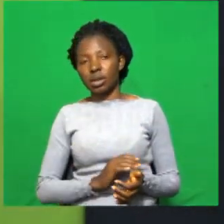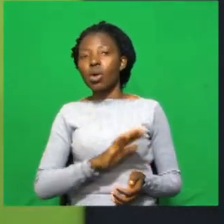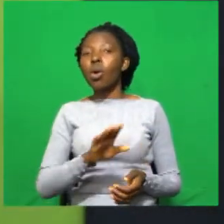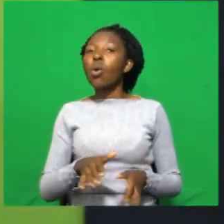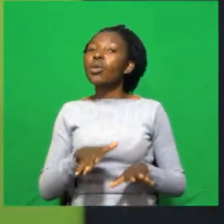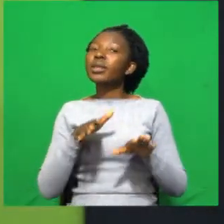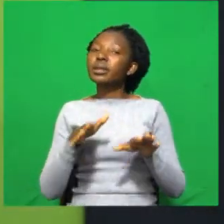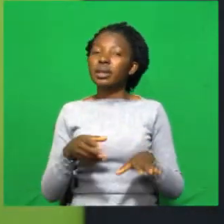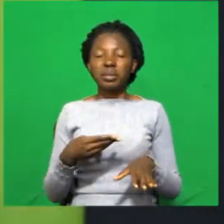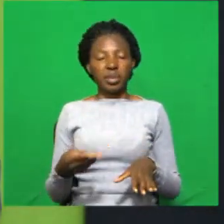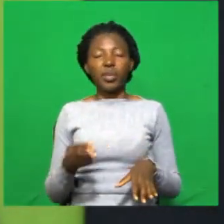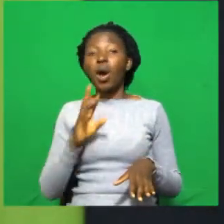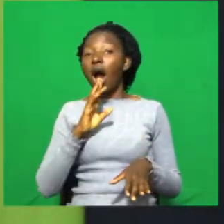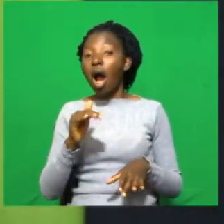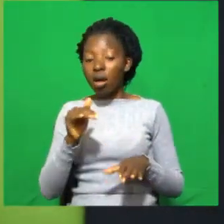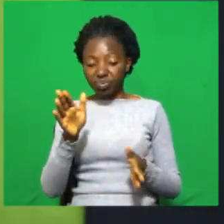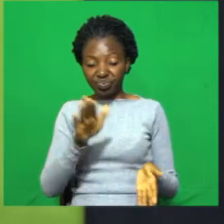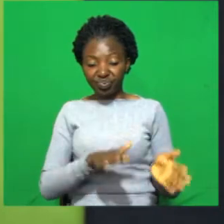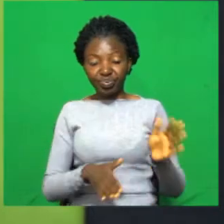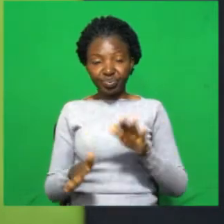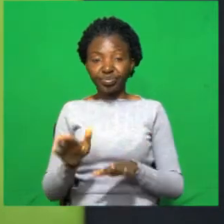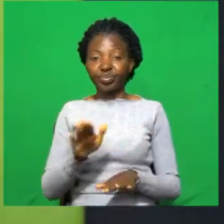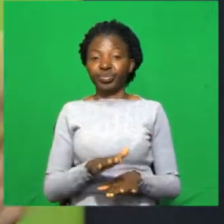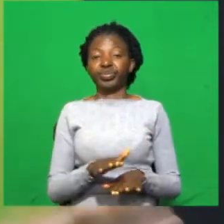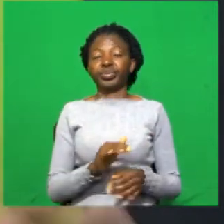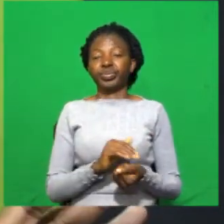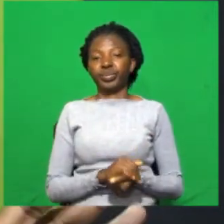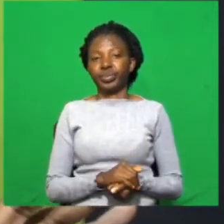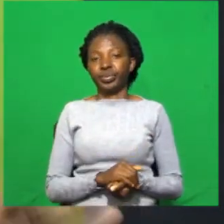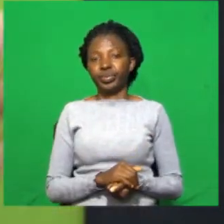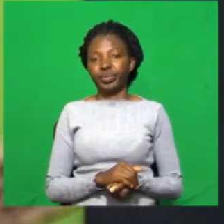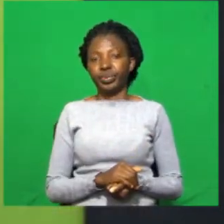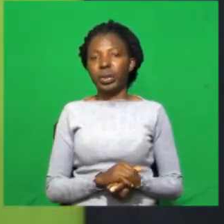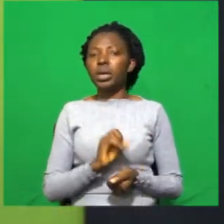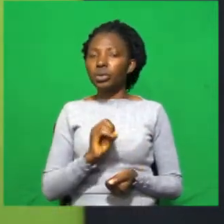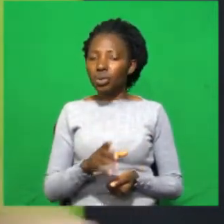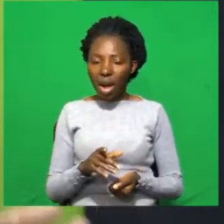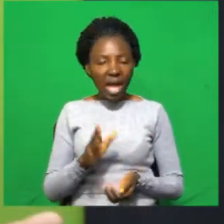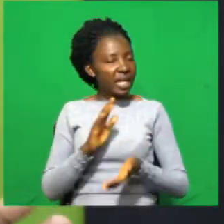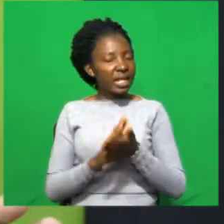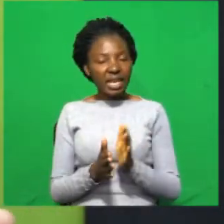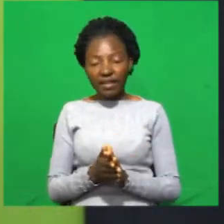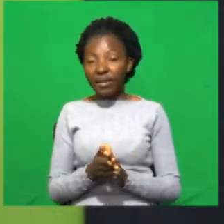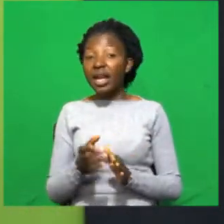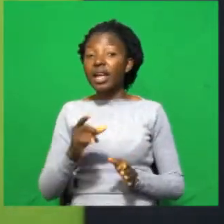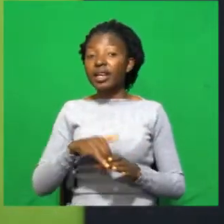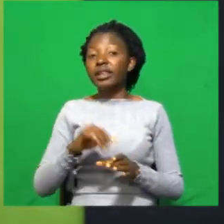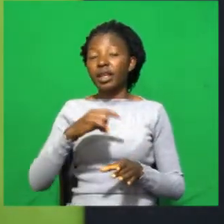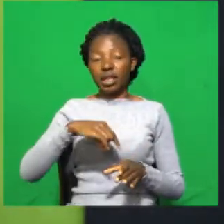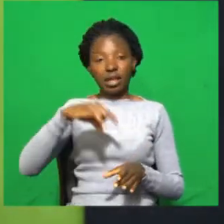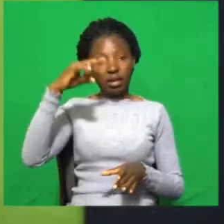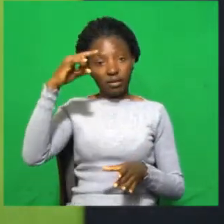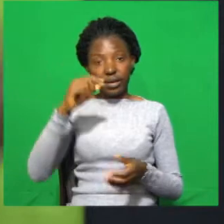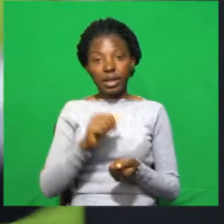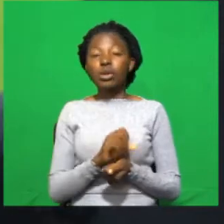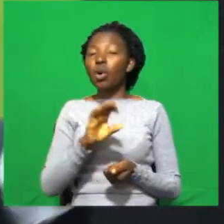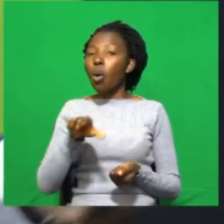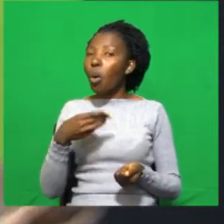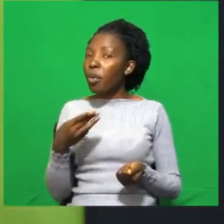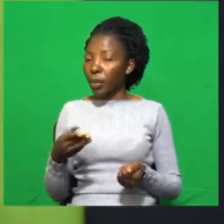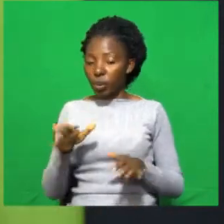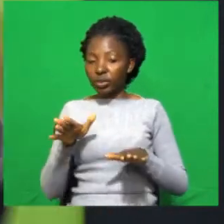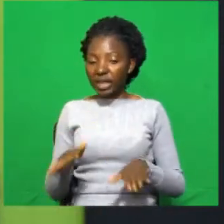vese vateereri vari mumabwiro ndoanza iri kubuda kureva kuti havazi kudenga pari kukujekerai kavateereri. Saka